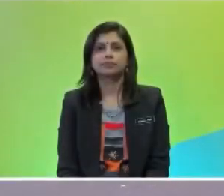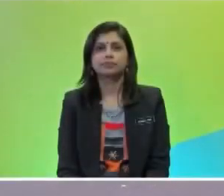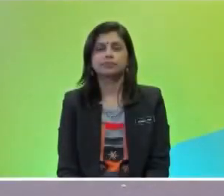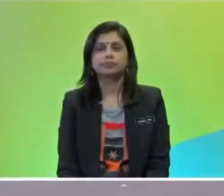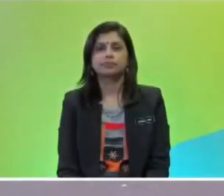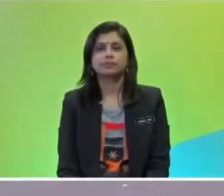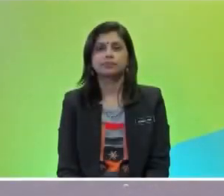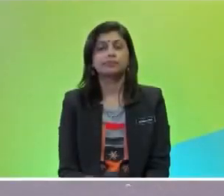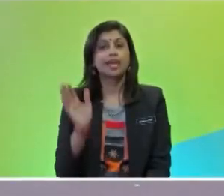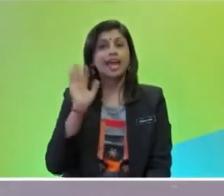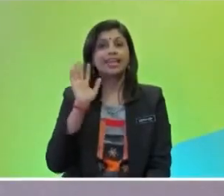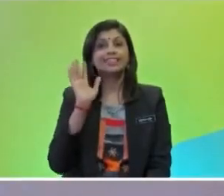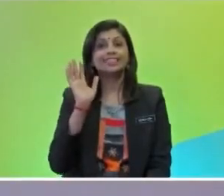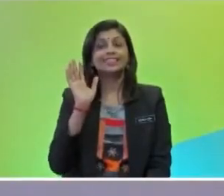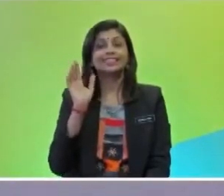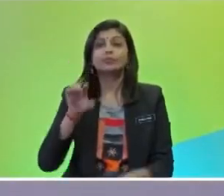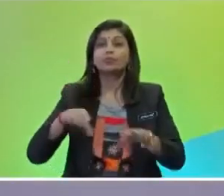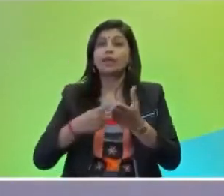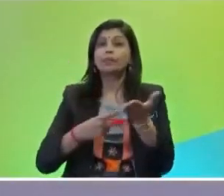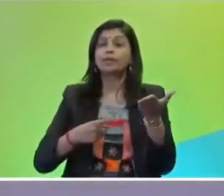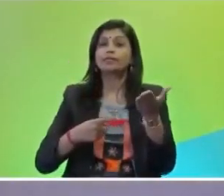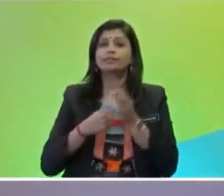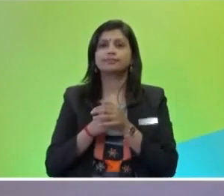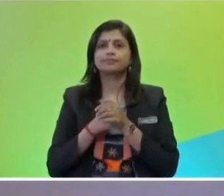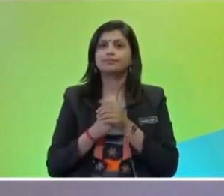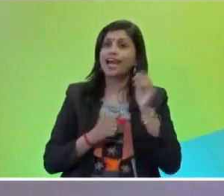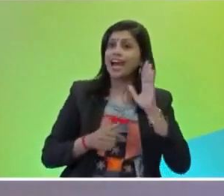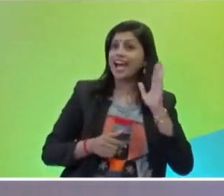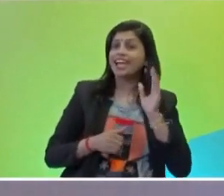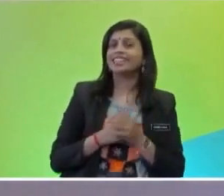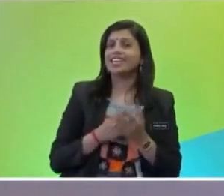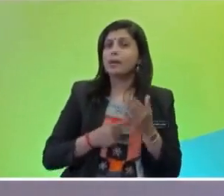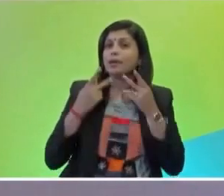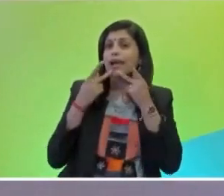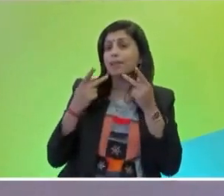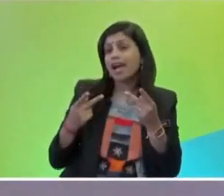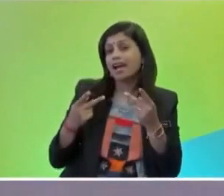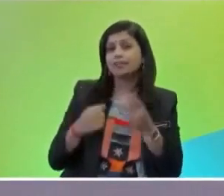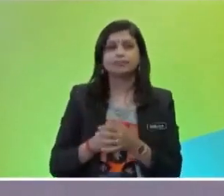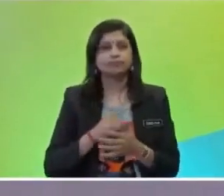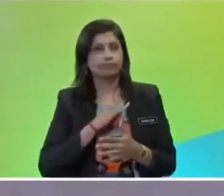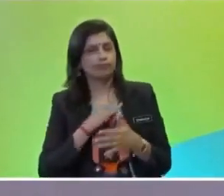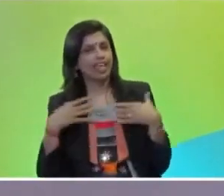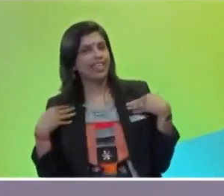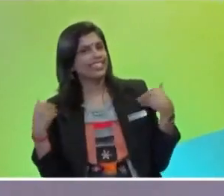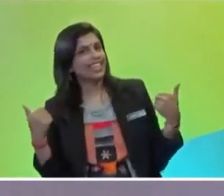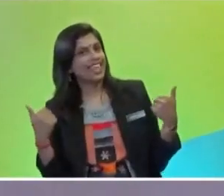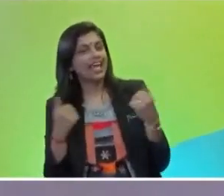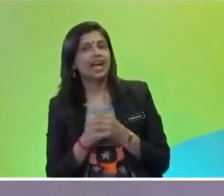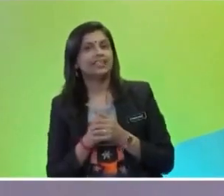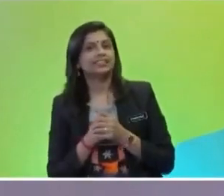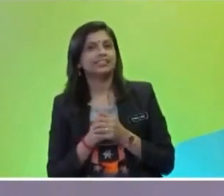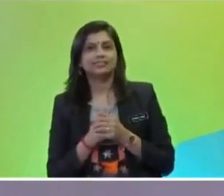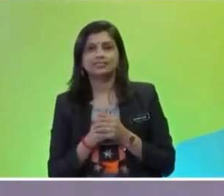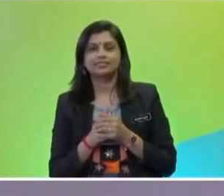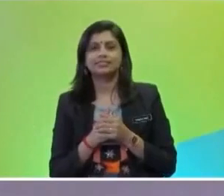Hai Kapawi, buat apa tu? Hai sang anak, apa khabar? Saya sehat Kapawi. Kak Pawi